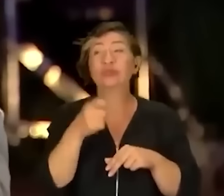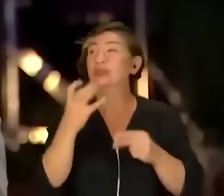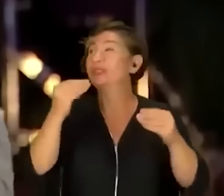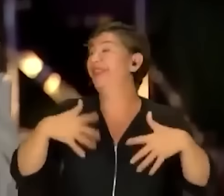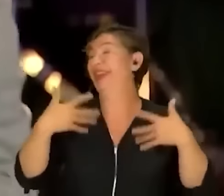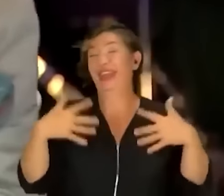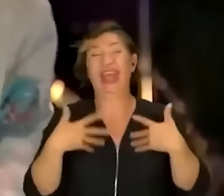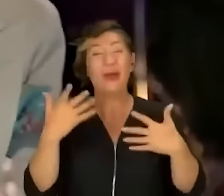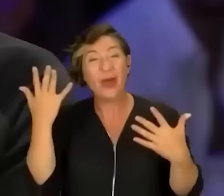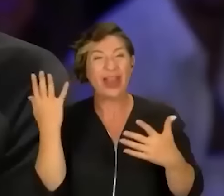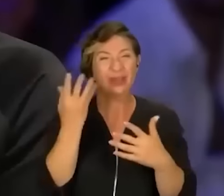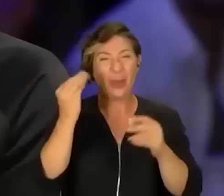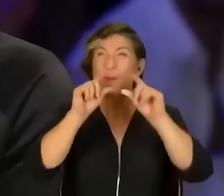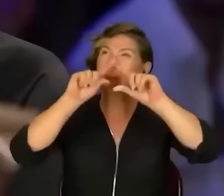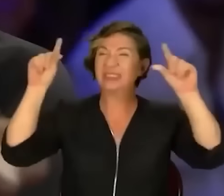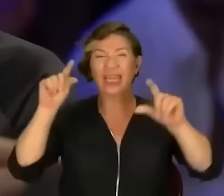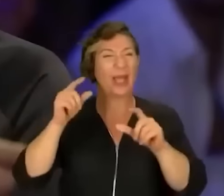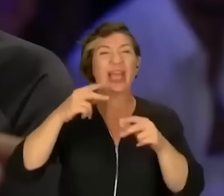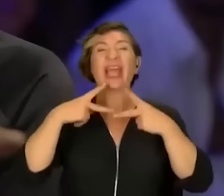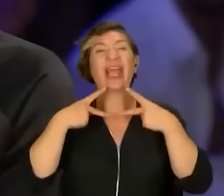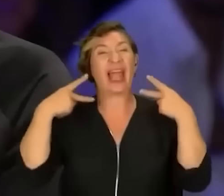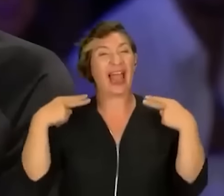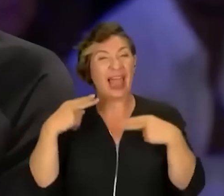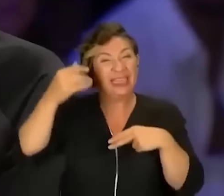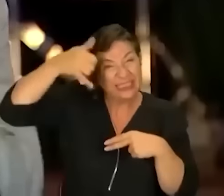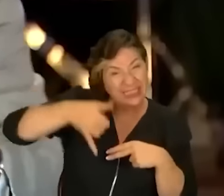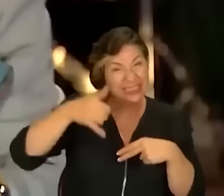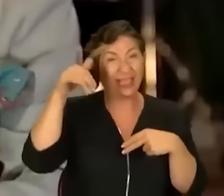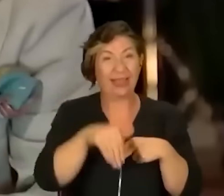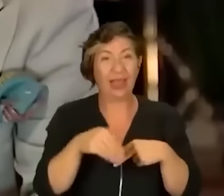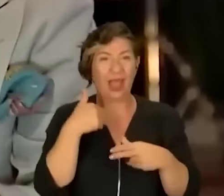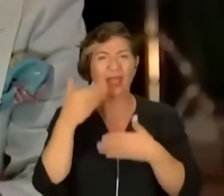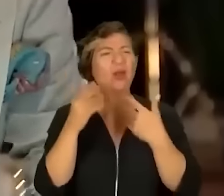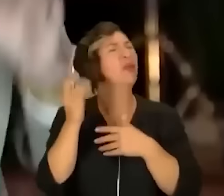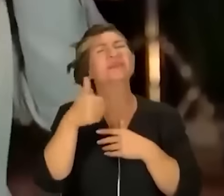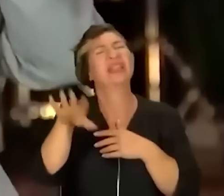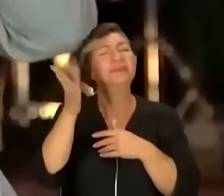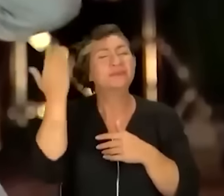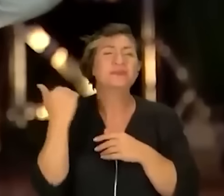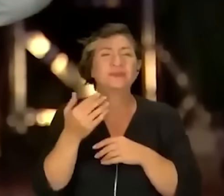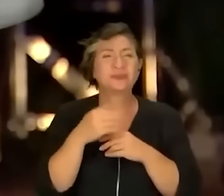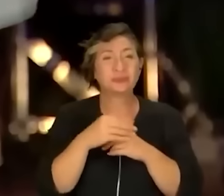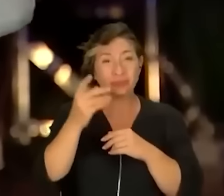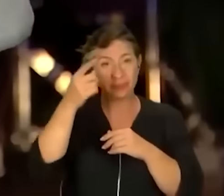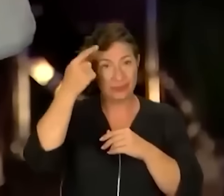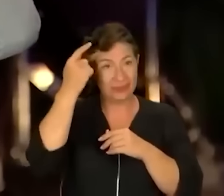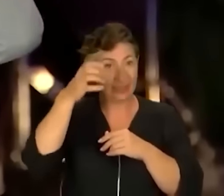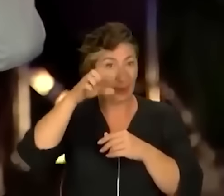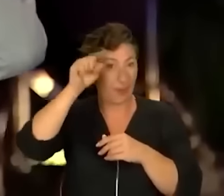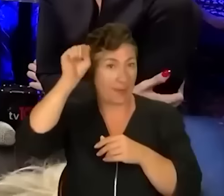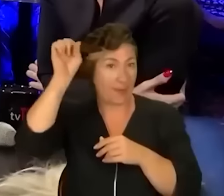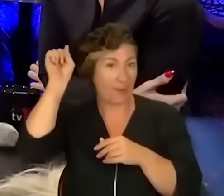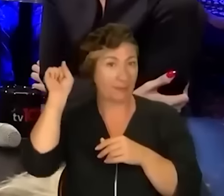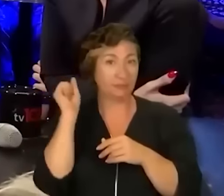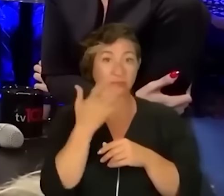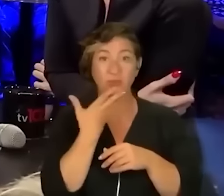çok seviniyorlar. Ulan ne güzel başlık buldum. Galaya kısa geldi filan. Ya anlattım çok önemli. Ben şimdi saçlarımı böyle şey çok yapınca.